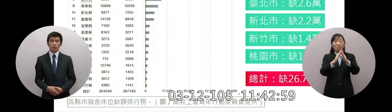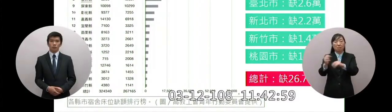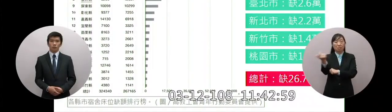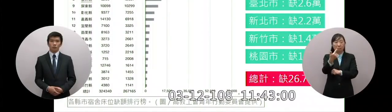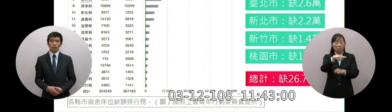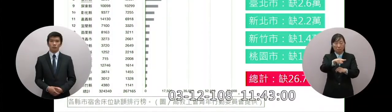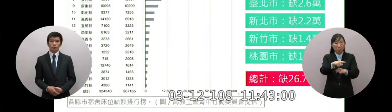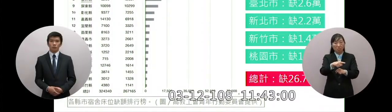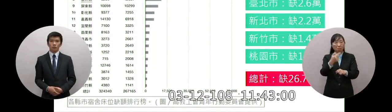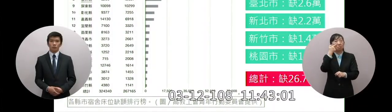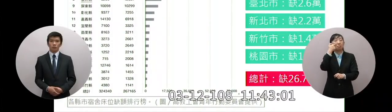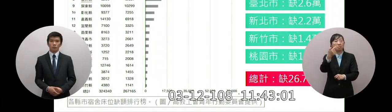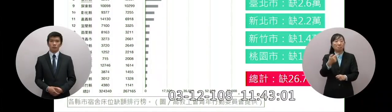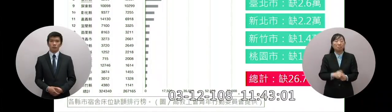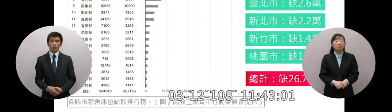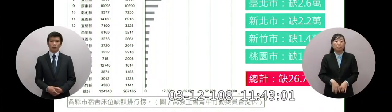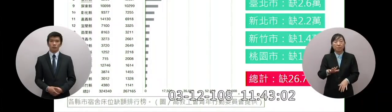台湾缺